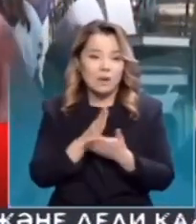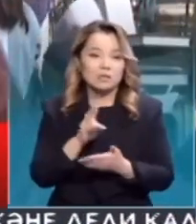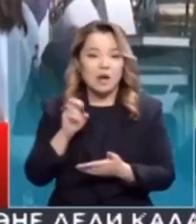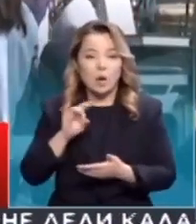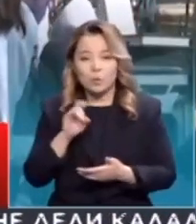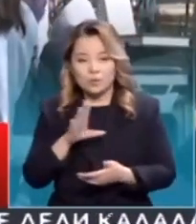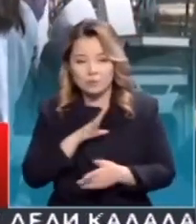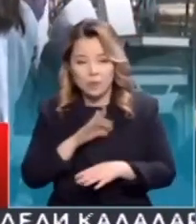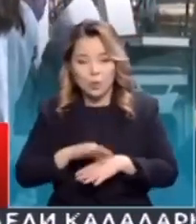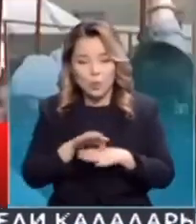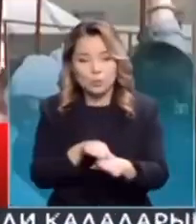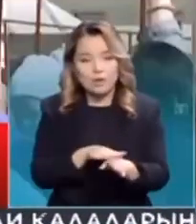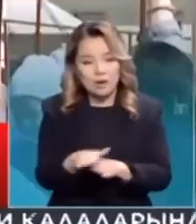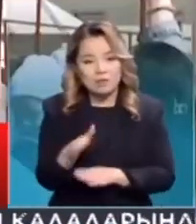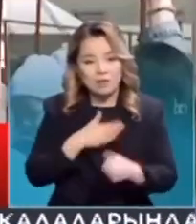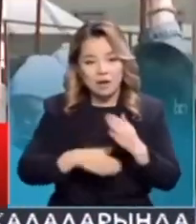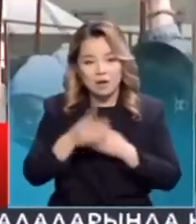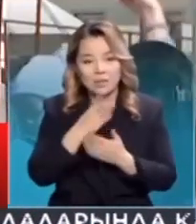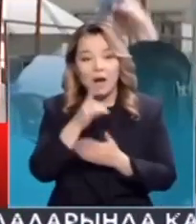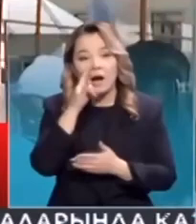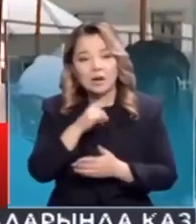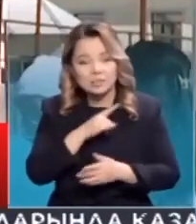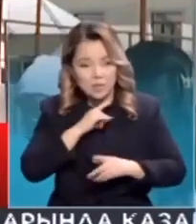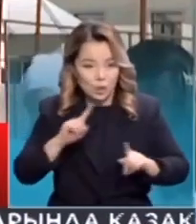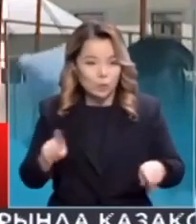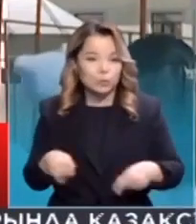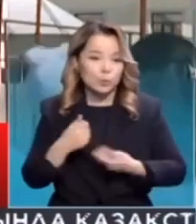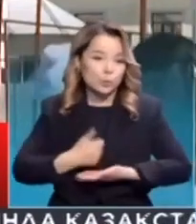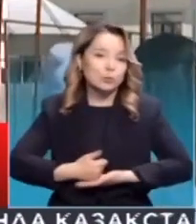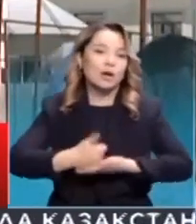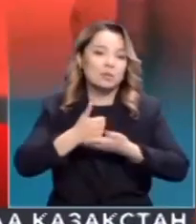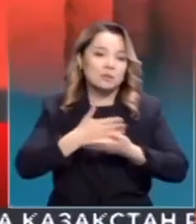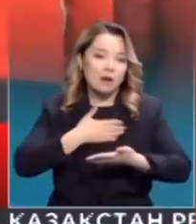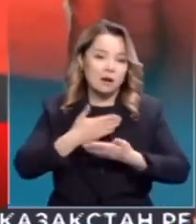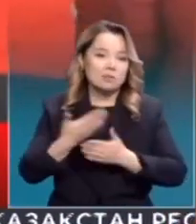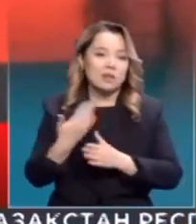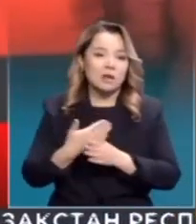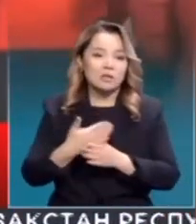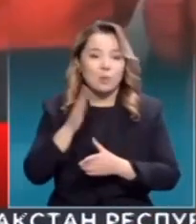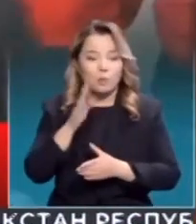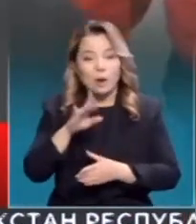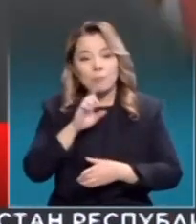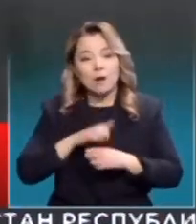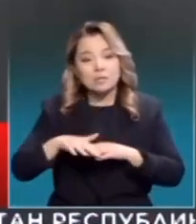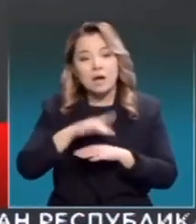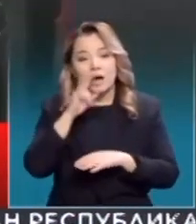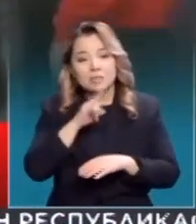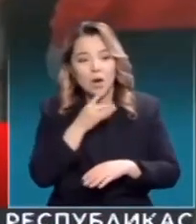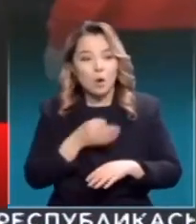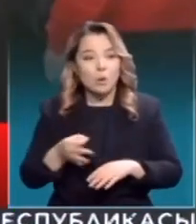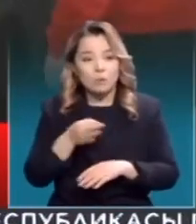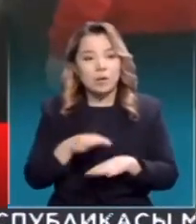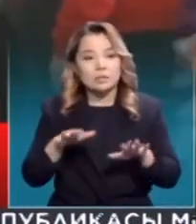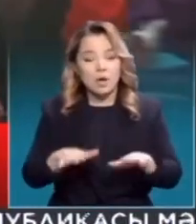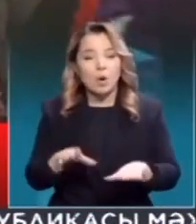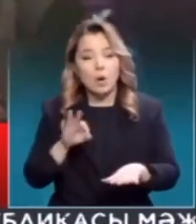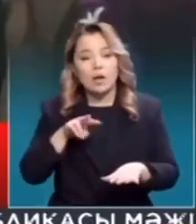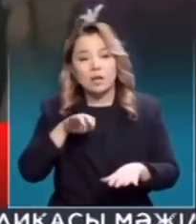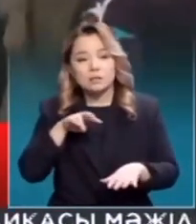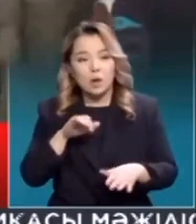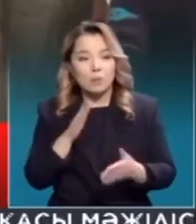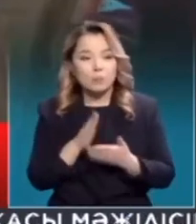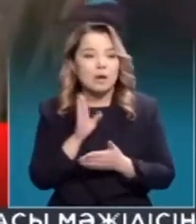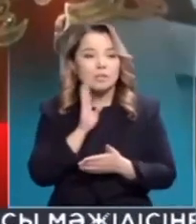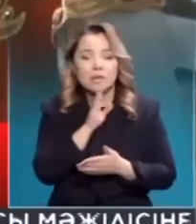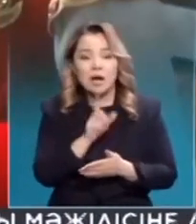наурызымызды өткізіп отқан жағдайымыз бар. Қазақстан елін көтеру үшін бәріміз атсалысайық. Батыс Қазақстанда Сырым ауданына қарасты Өлеңті ауылында